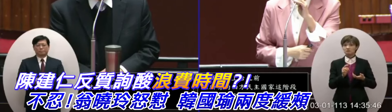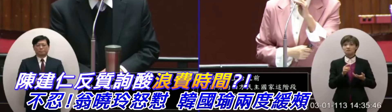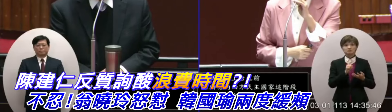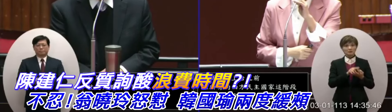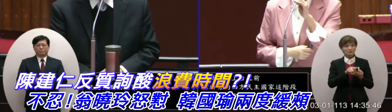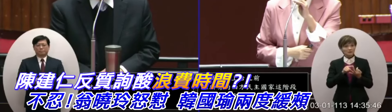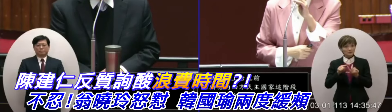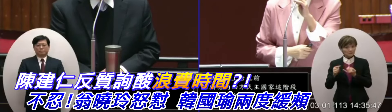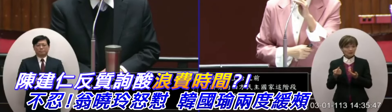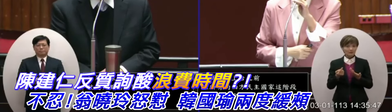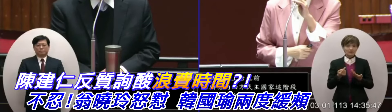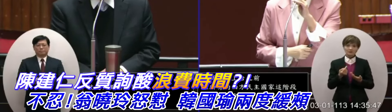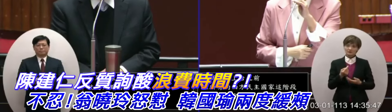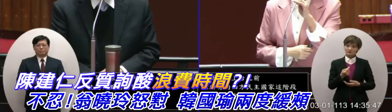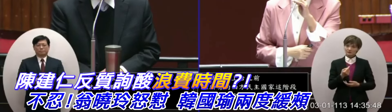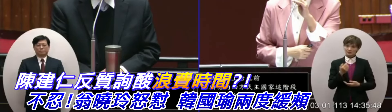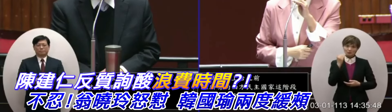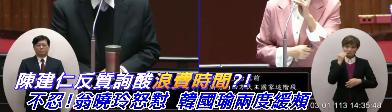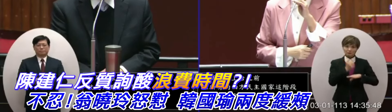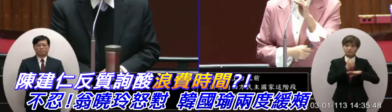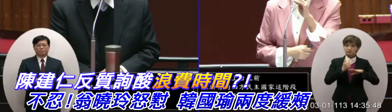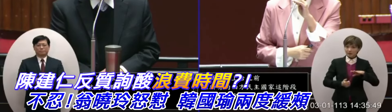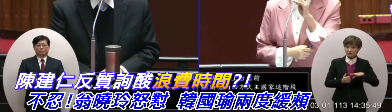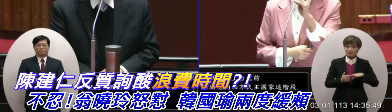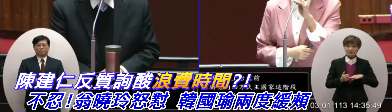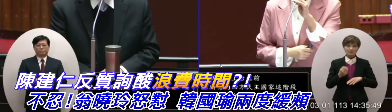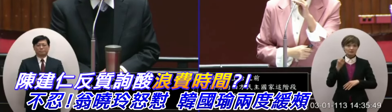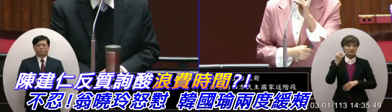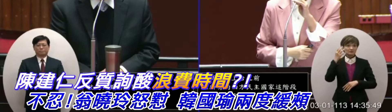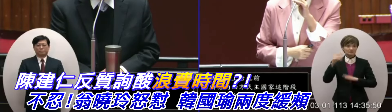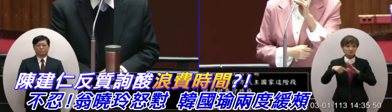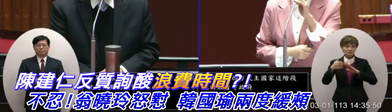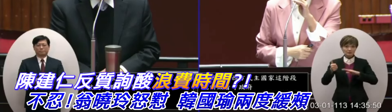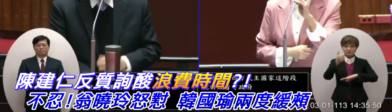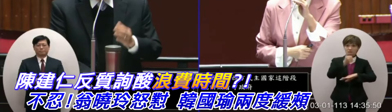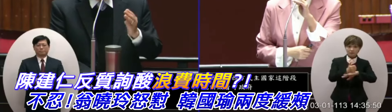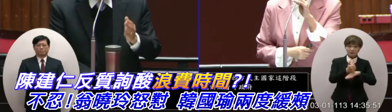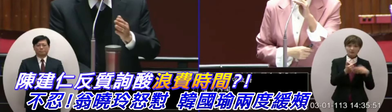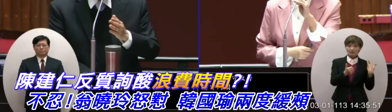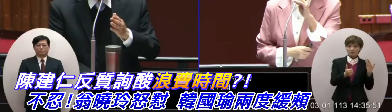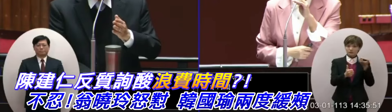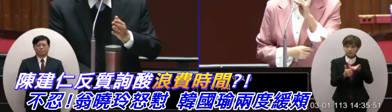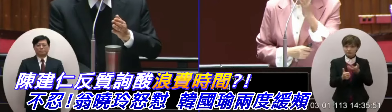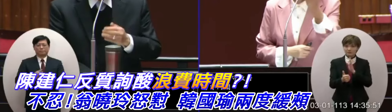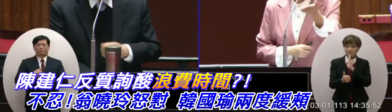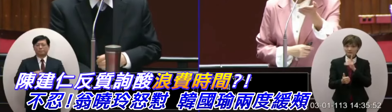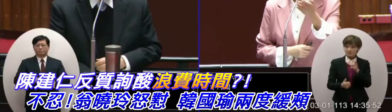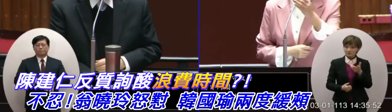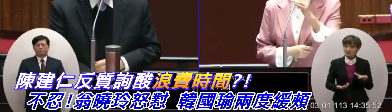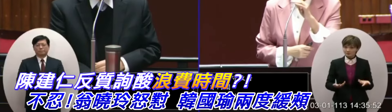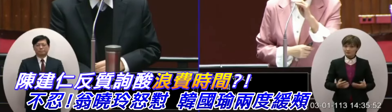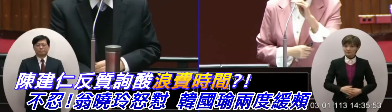政治，难道要让接下来的新院长承担吗？这个是非常简单。